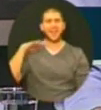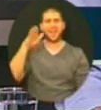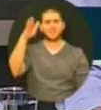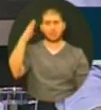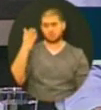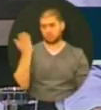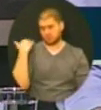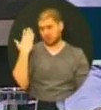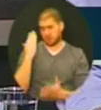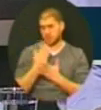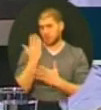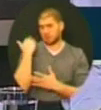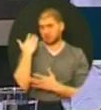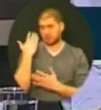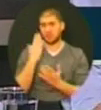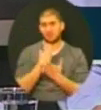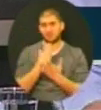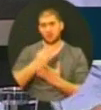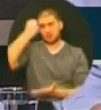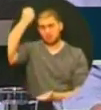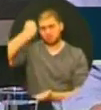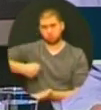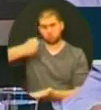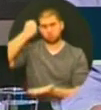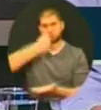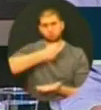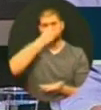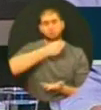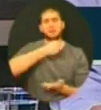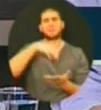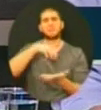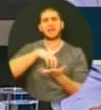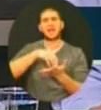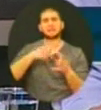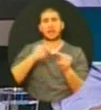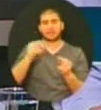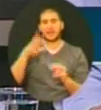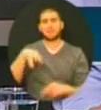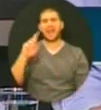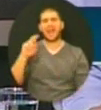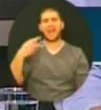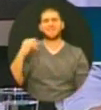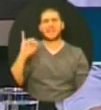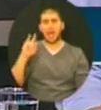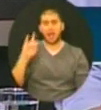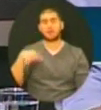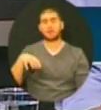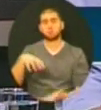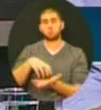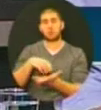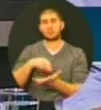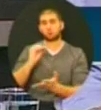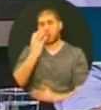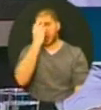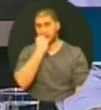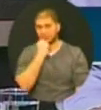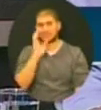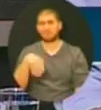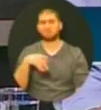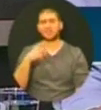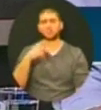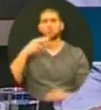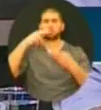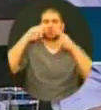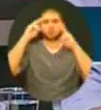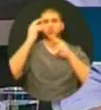עד ממש הדקות האחרונות לפחות, הוא הפציץ שם במרכז הרצועה, גם באזור רפיח, מוצבים של חמאס וגם של הג'יהאד